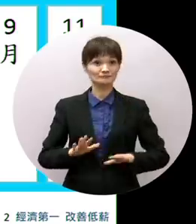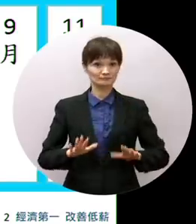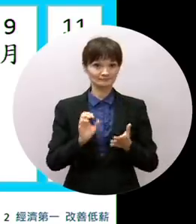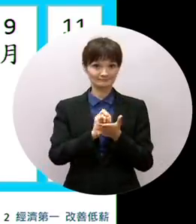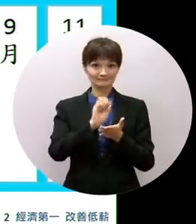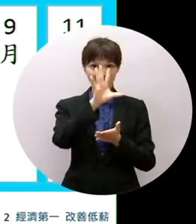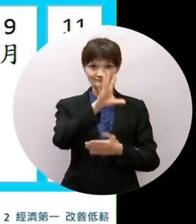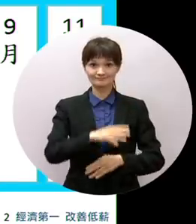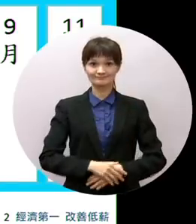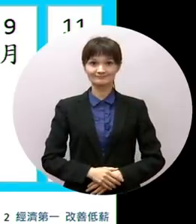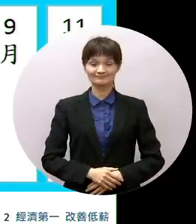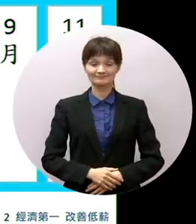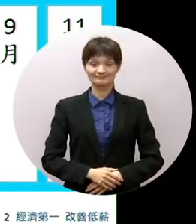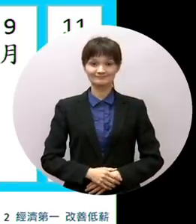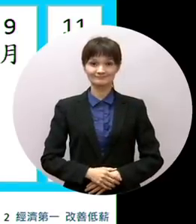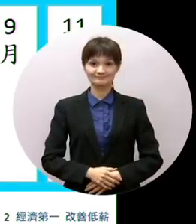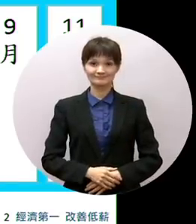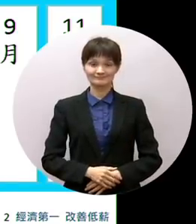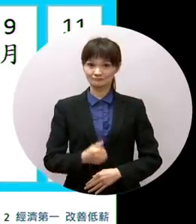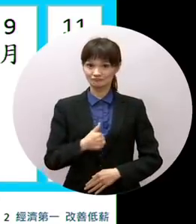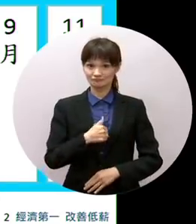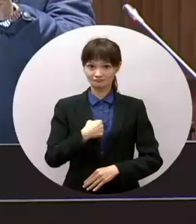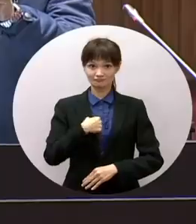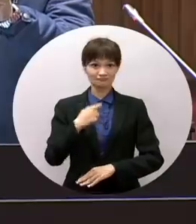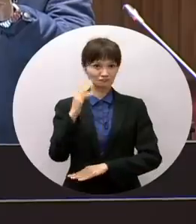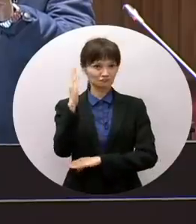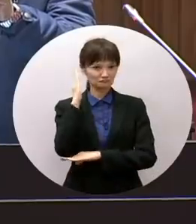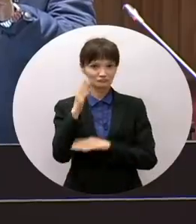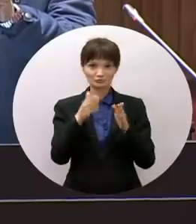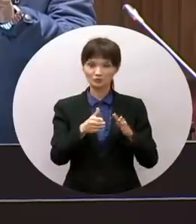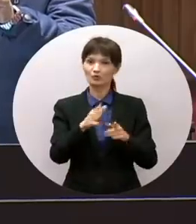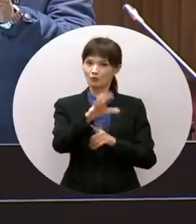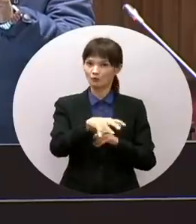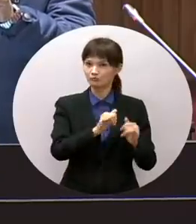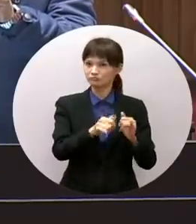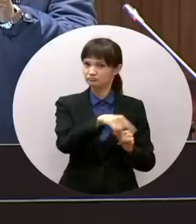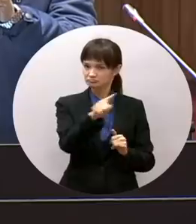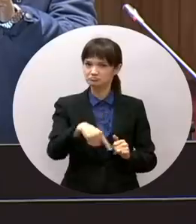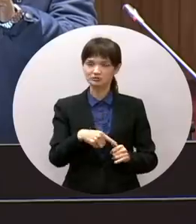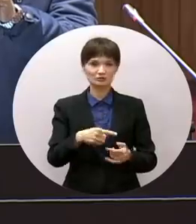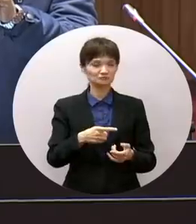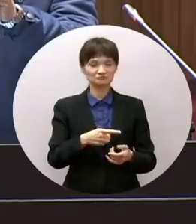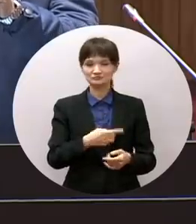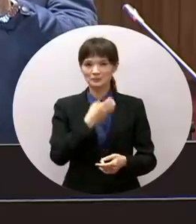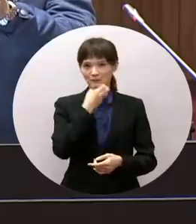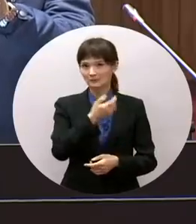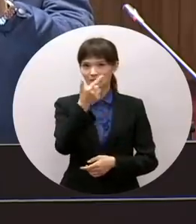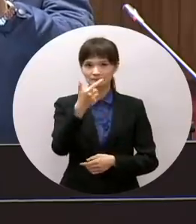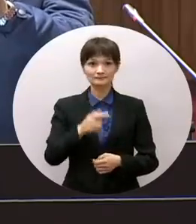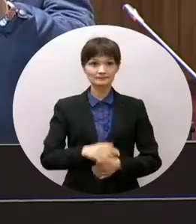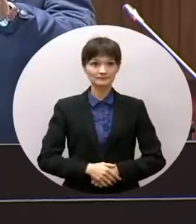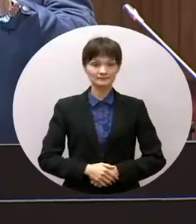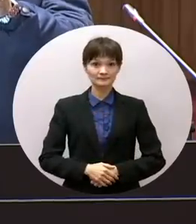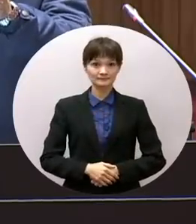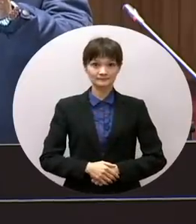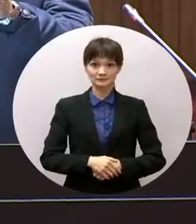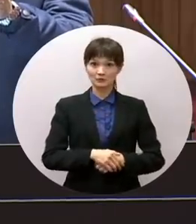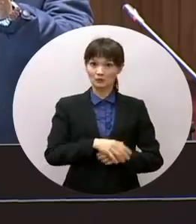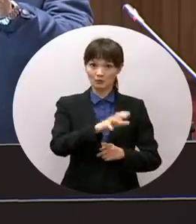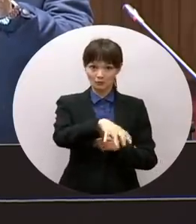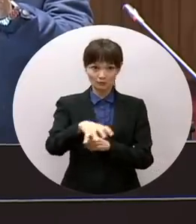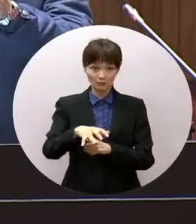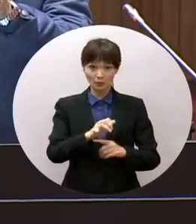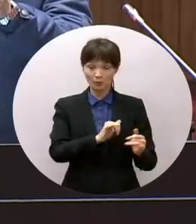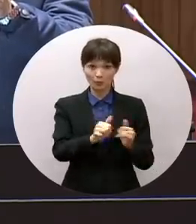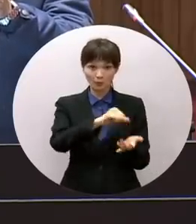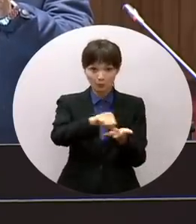告，其实我们政府真的对不起农民，比如说整个农作物大丰收，